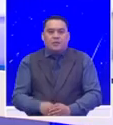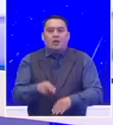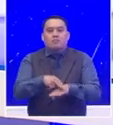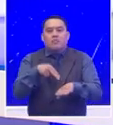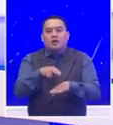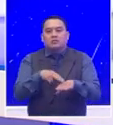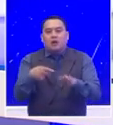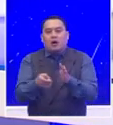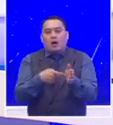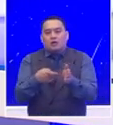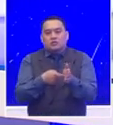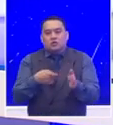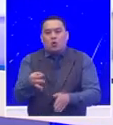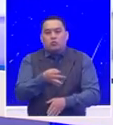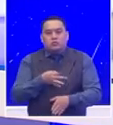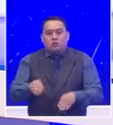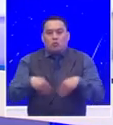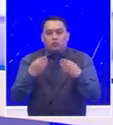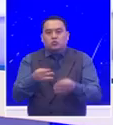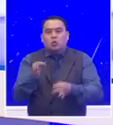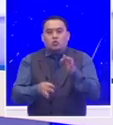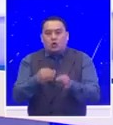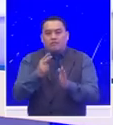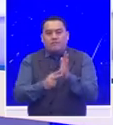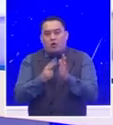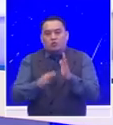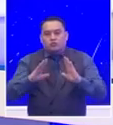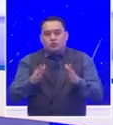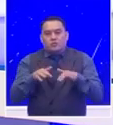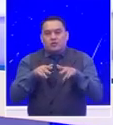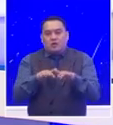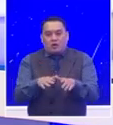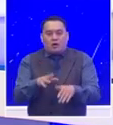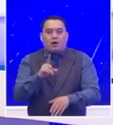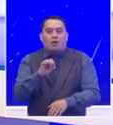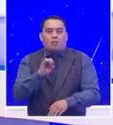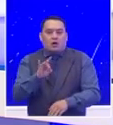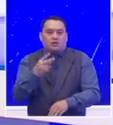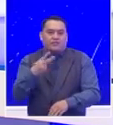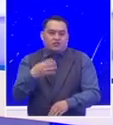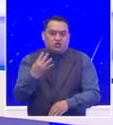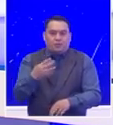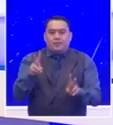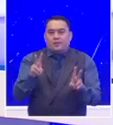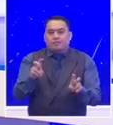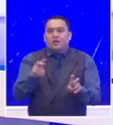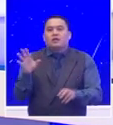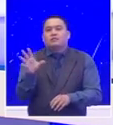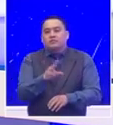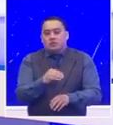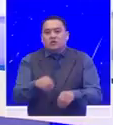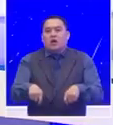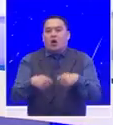Полицейские Карагандинской области передали в административный суд уже больше 80 дел, сообщает корреспондент Хабар-24. Все они